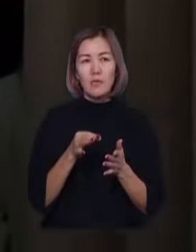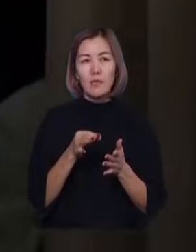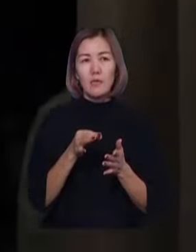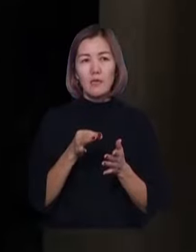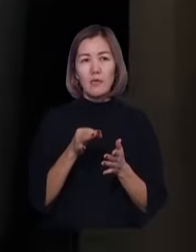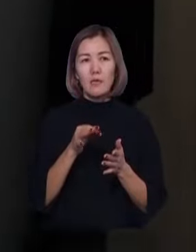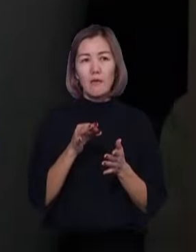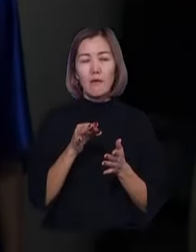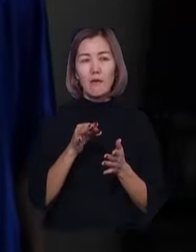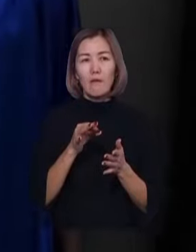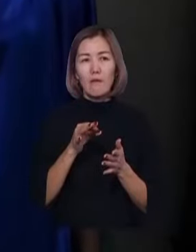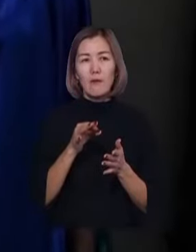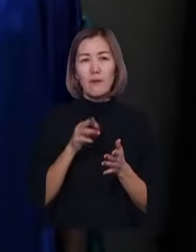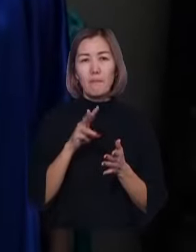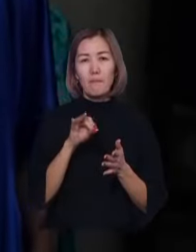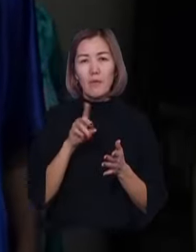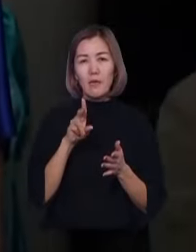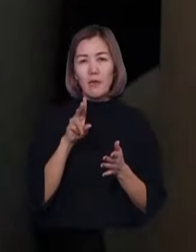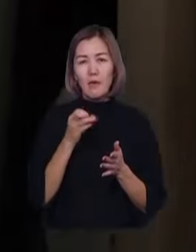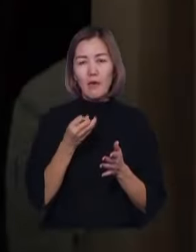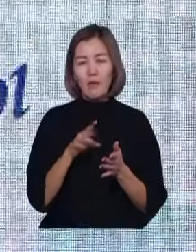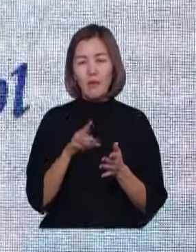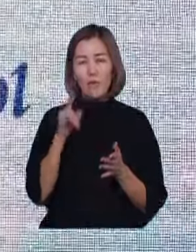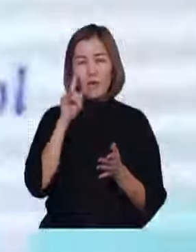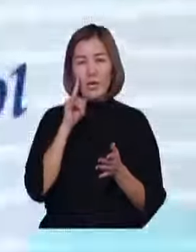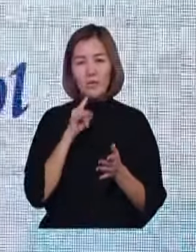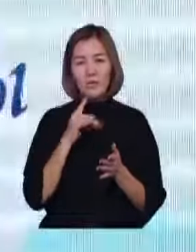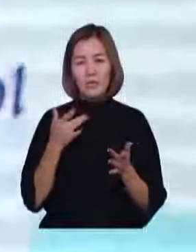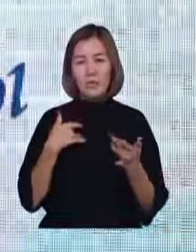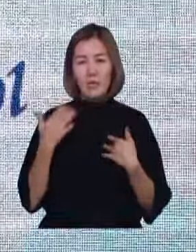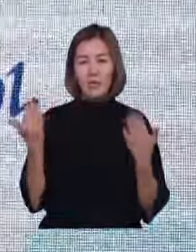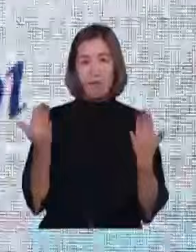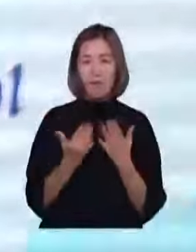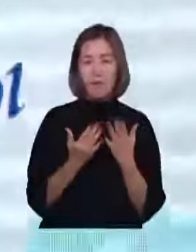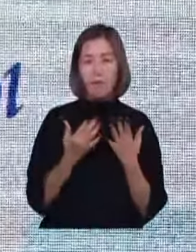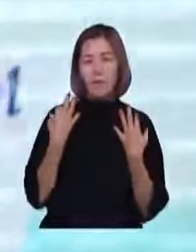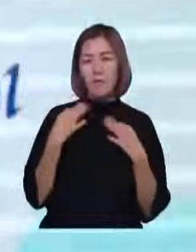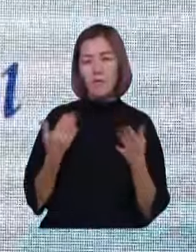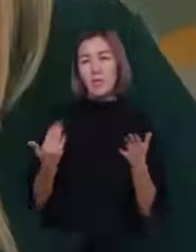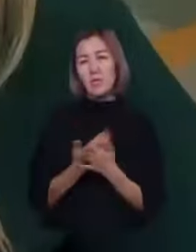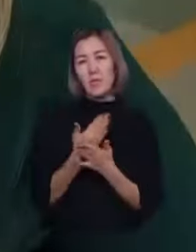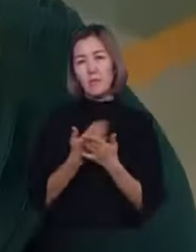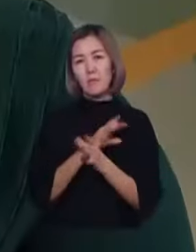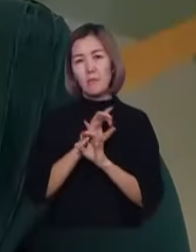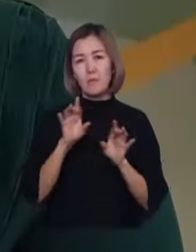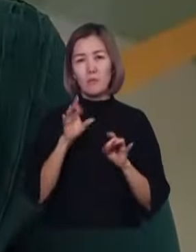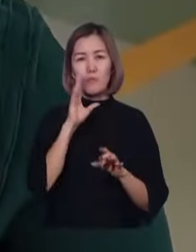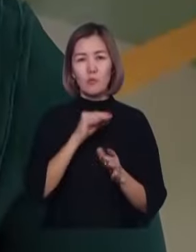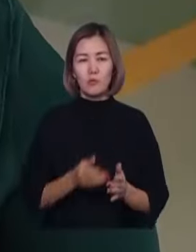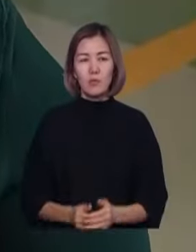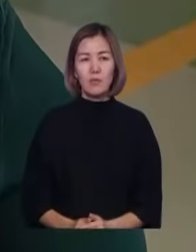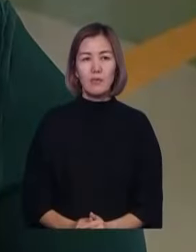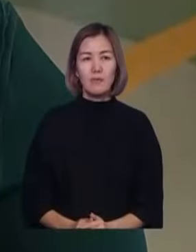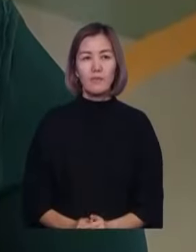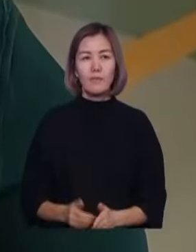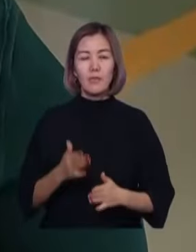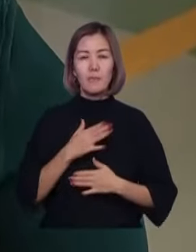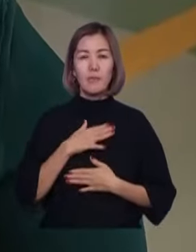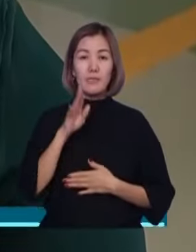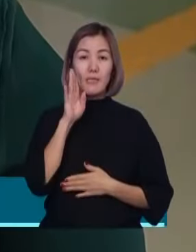Ол орыс ұлтынан болса да, қазақ тілінде қойылым қойып, сахна төрінде ойын еркін жеткізе алды. Біз ана